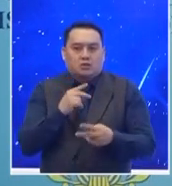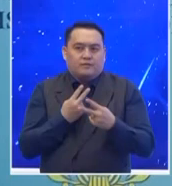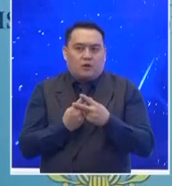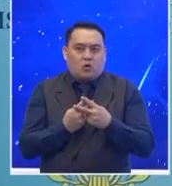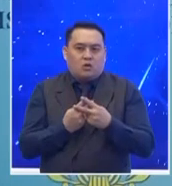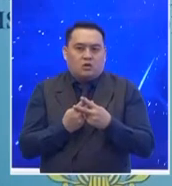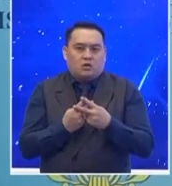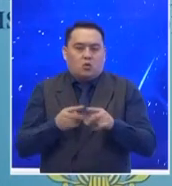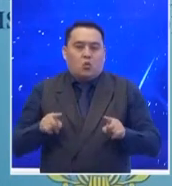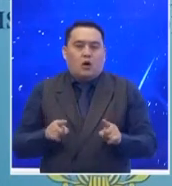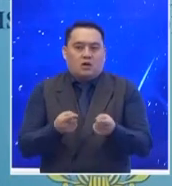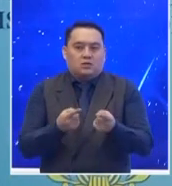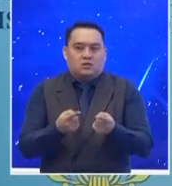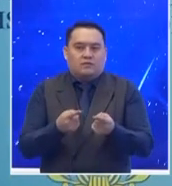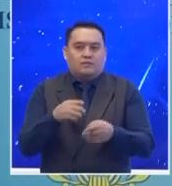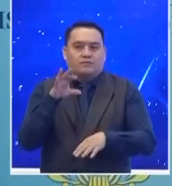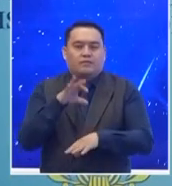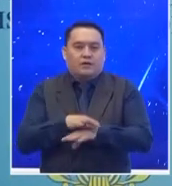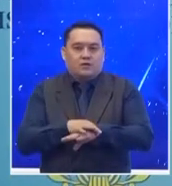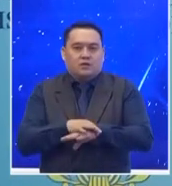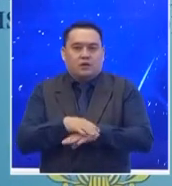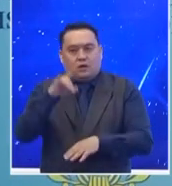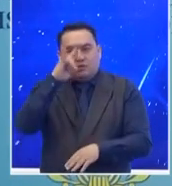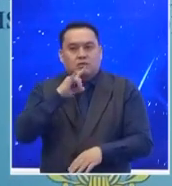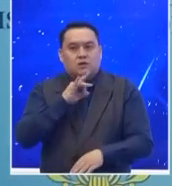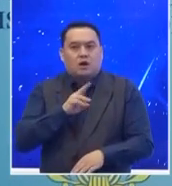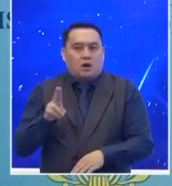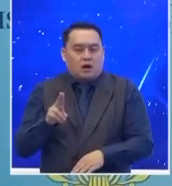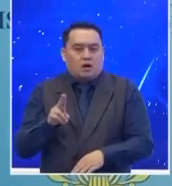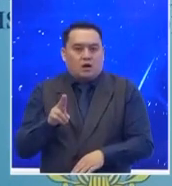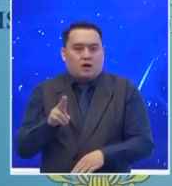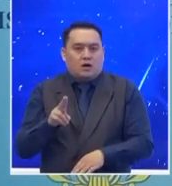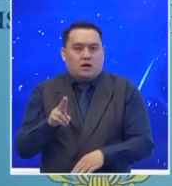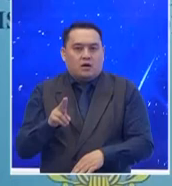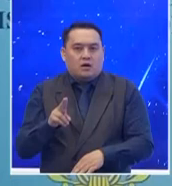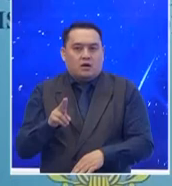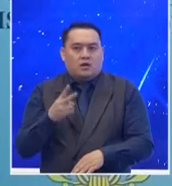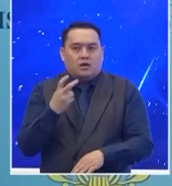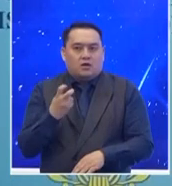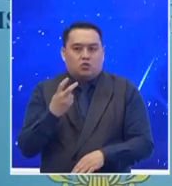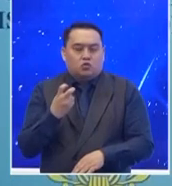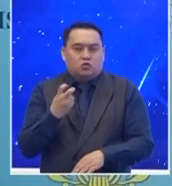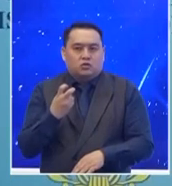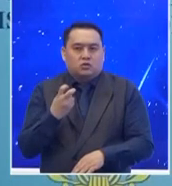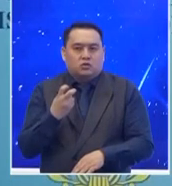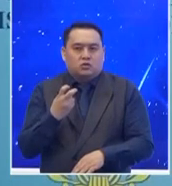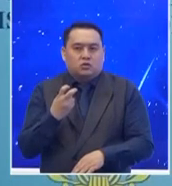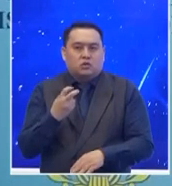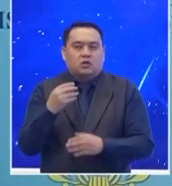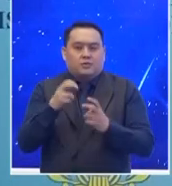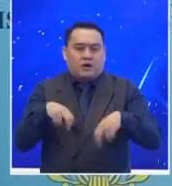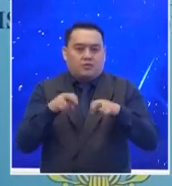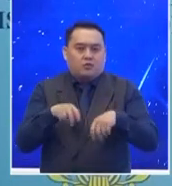абақтысына оқшауланды. Аталған дерек бойынша Қазақстан Республикасының қылмыстық кодексінің 200-ші бабы 1-ші бөлігі бойынша